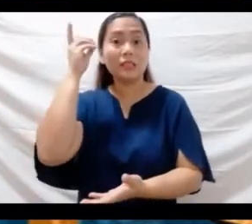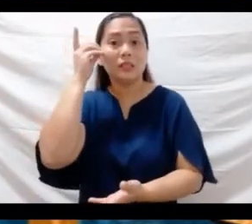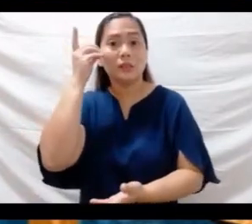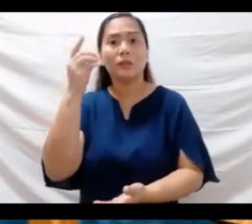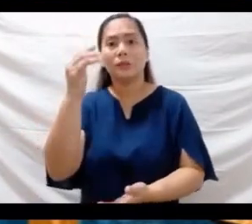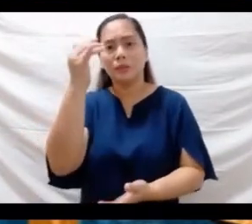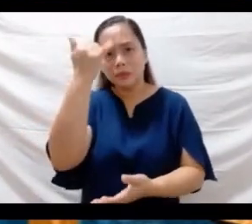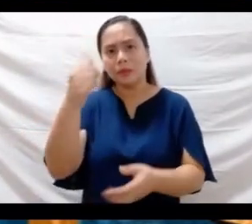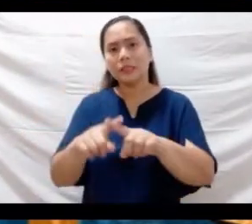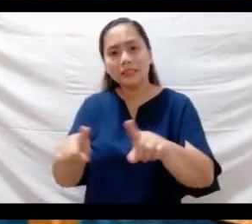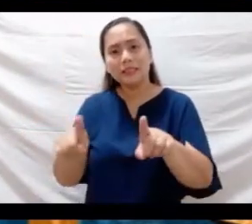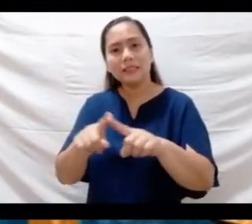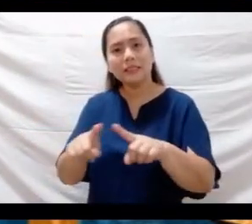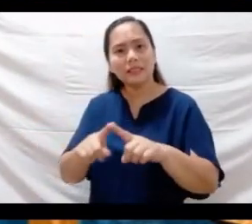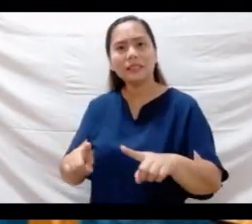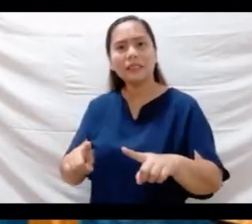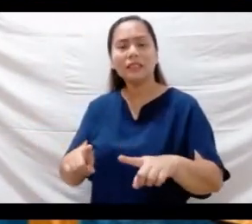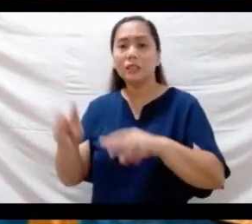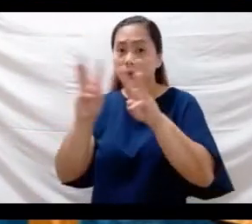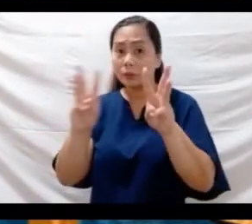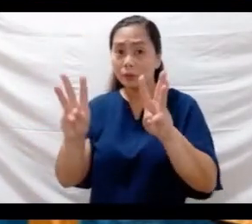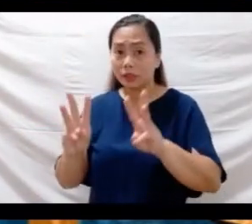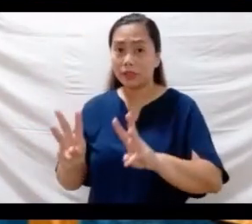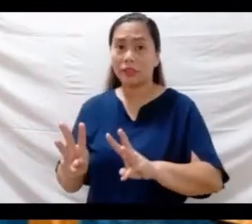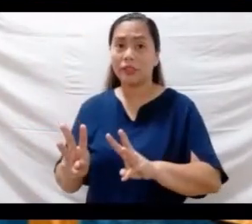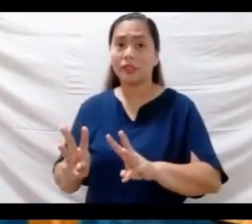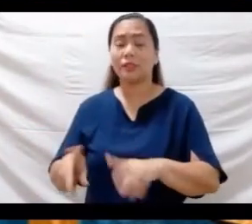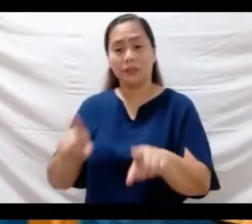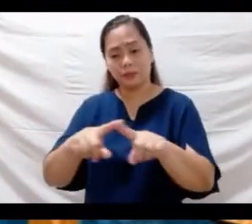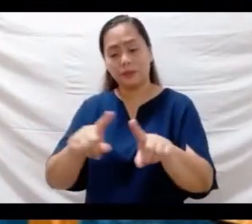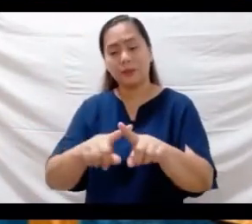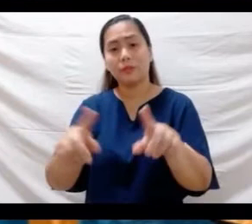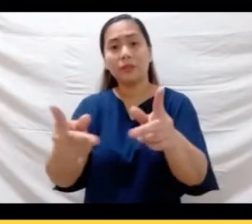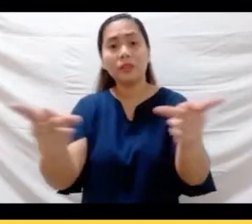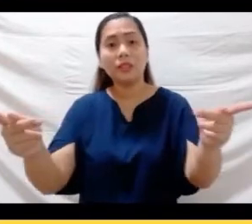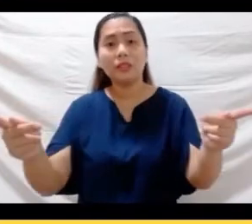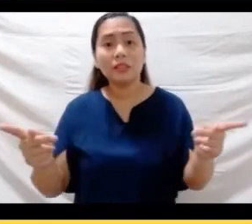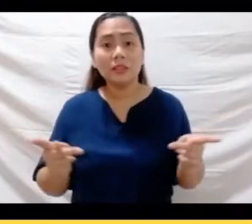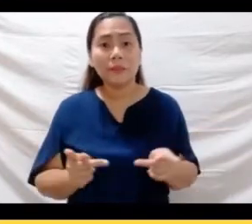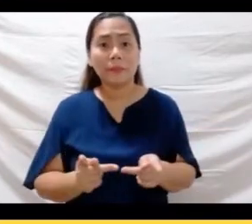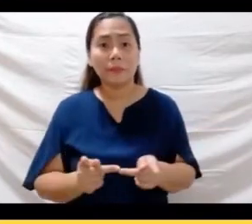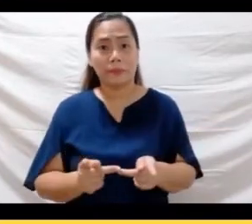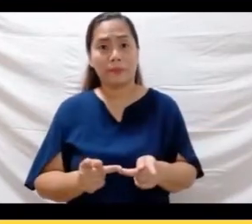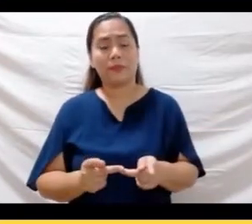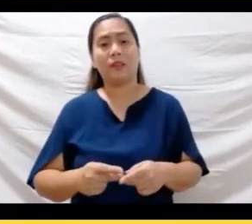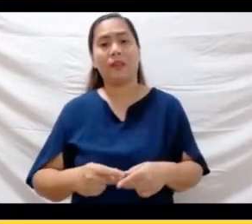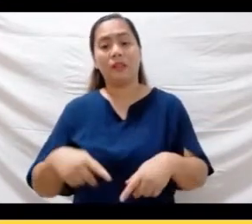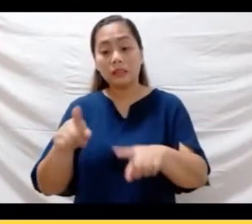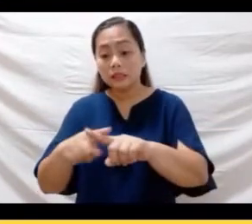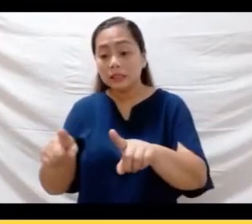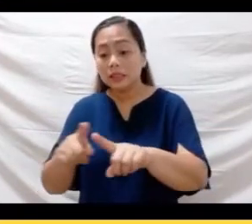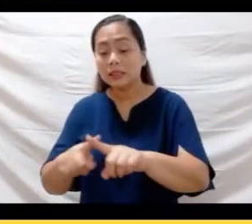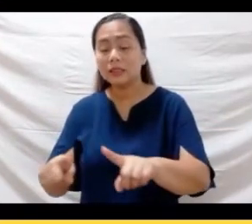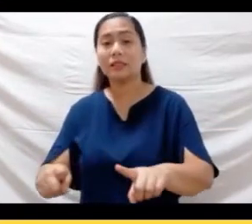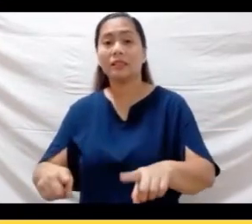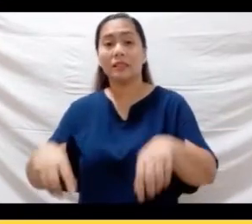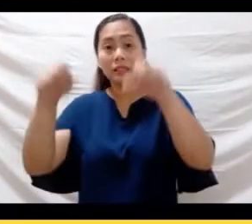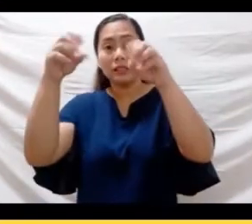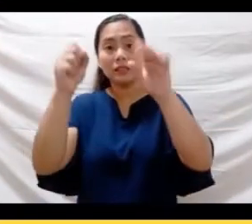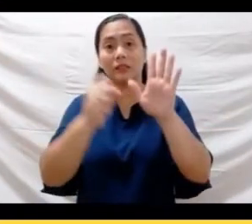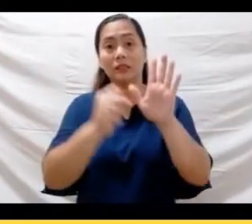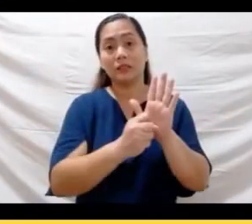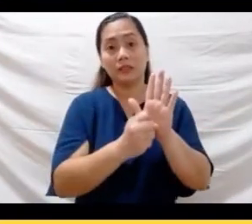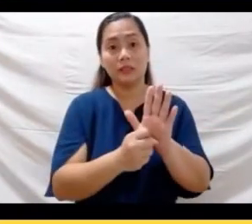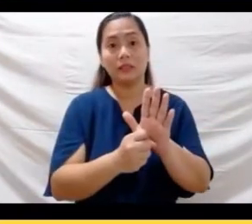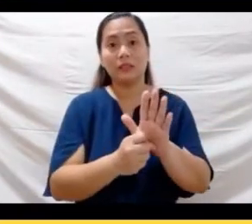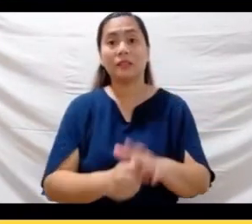bakit magkakaiba ang panahon sa iba't ibang lugar, ang iba't ibang rainfall warning signal at ang mga paghahandang